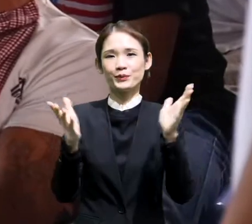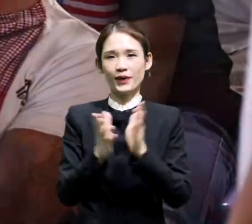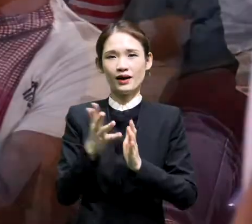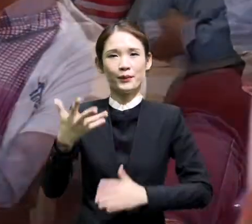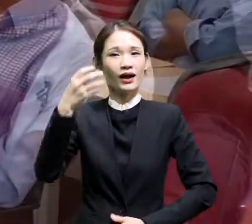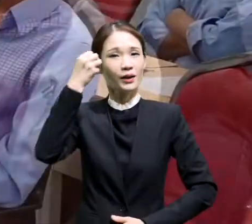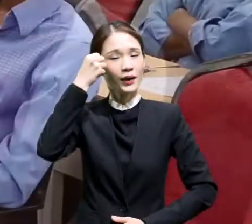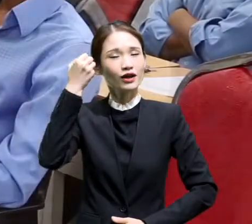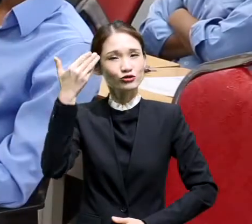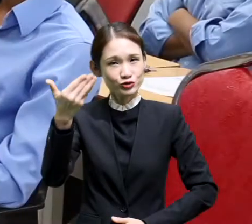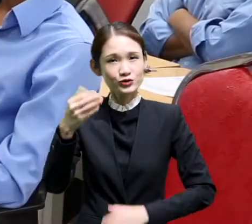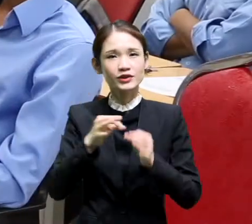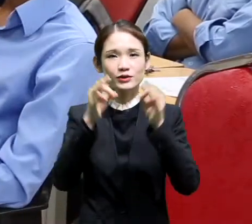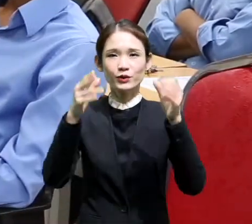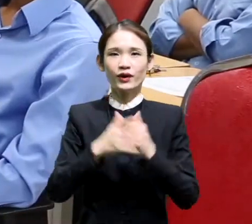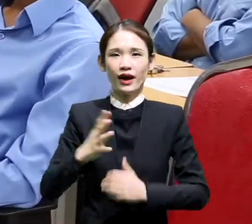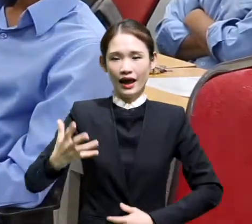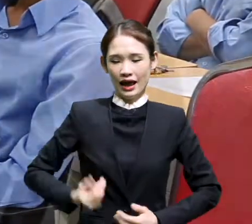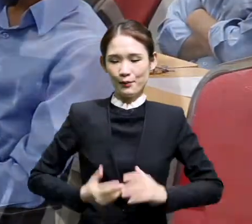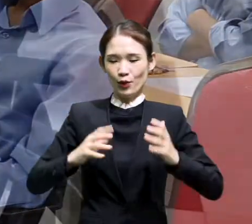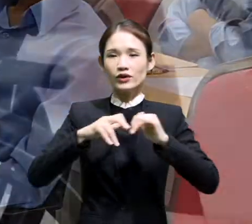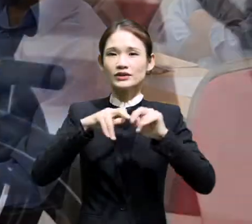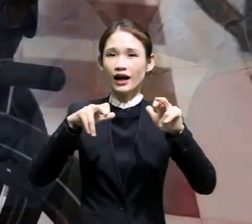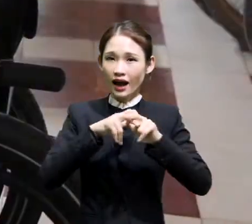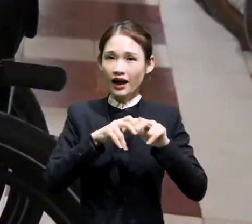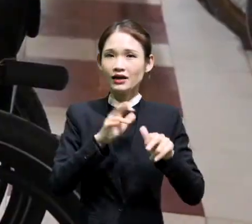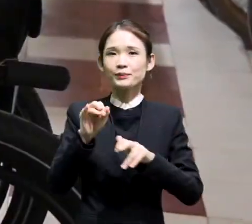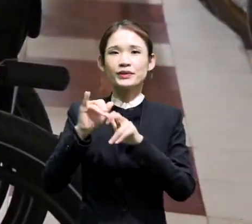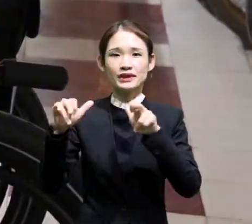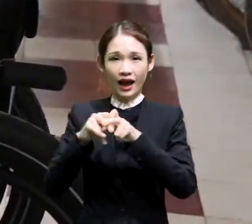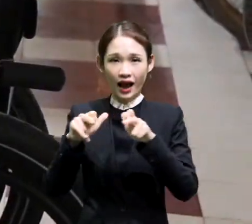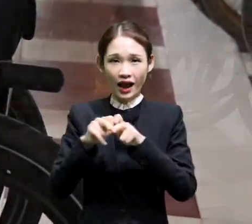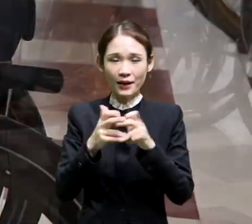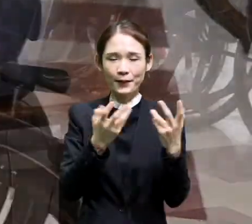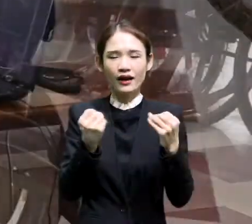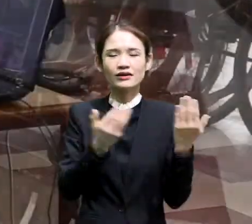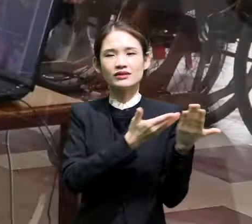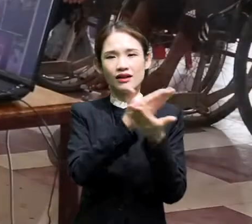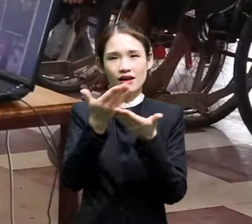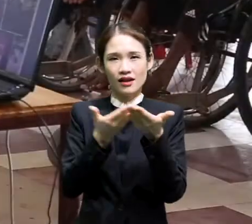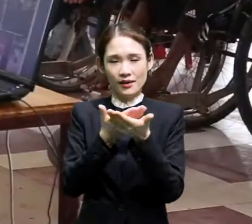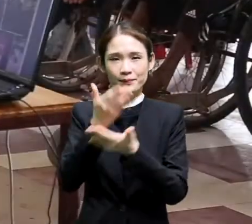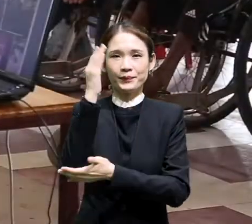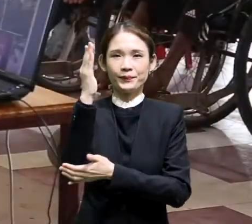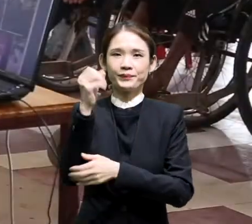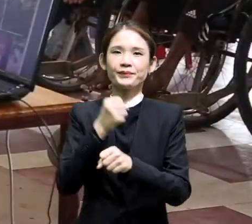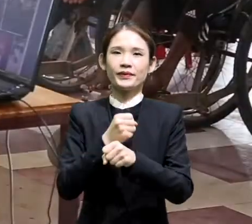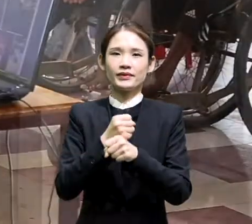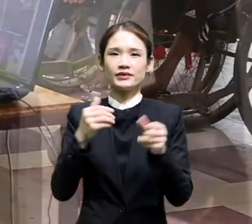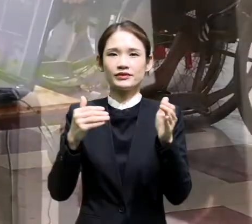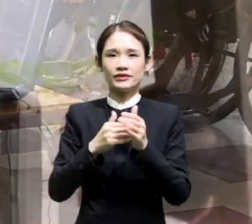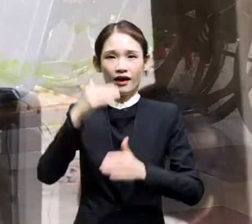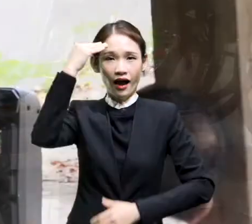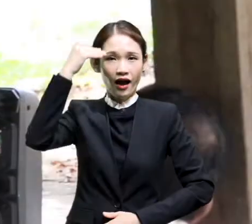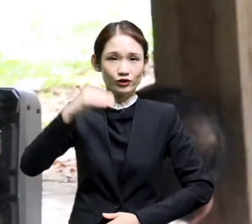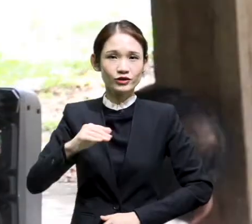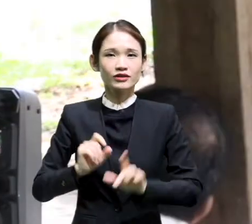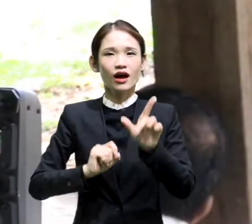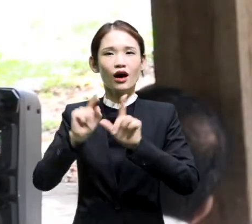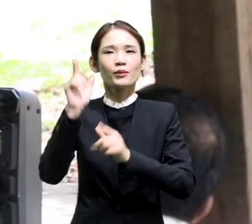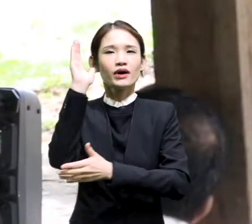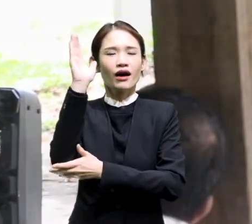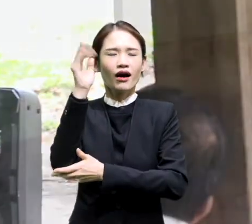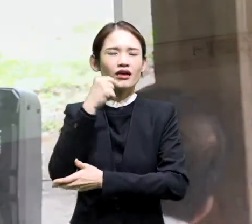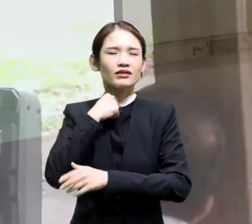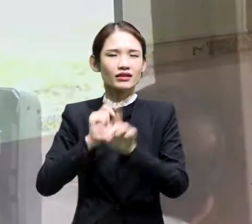보다 봉사단은 8박 9일 동안 캄보디아의 장애인, 비장애인들과 많은 이야기들을 나눴습니다. 한국에서